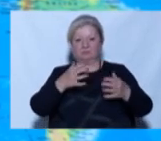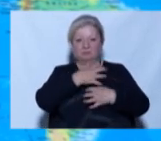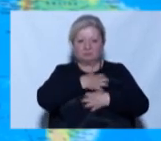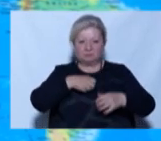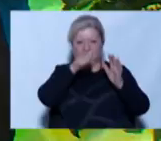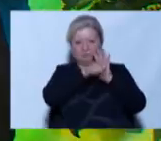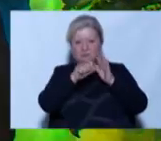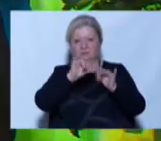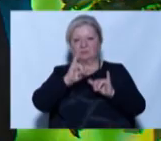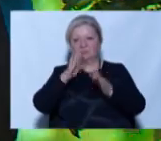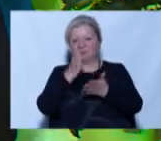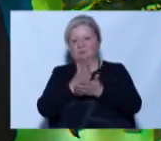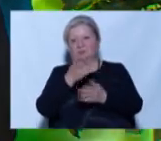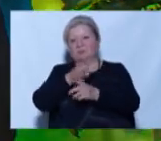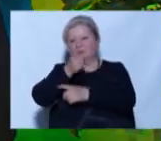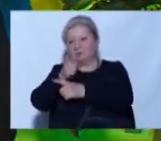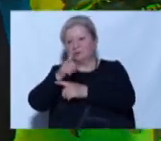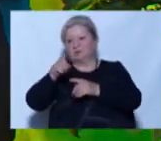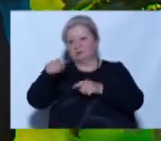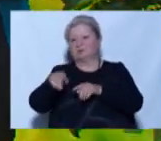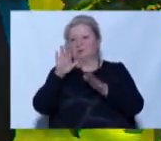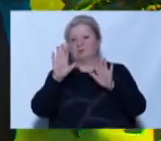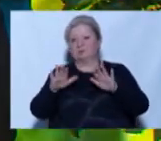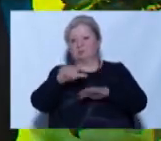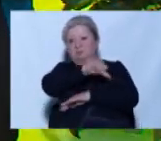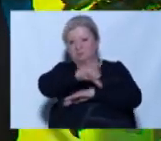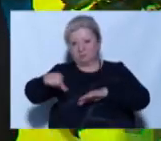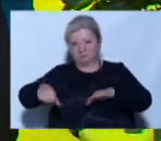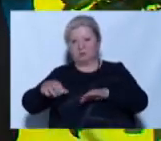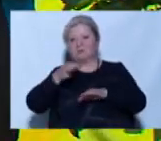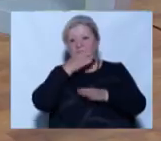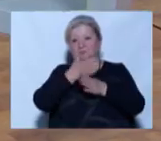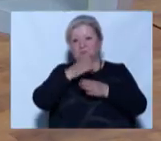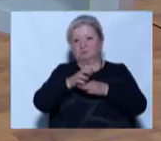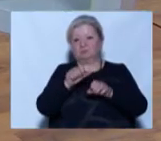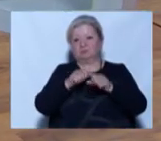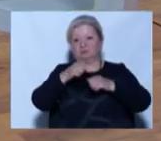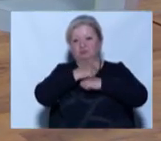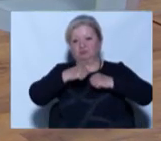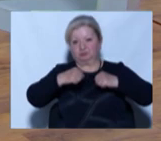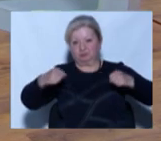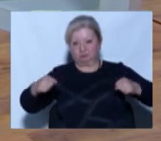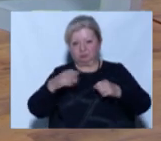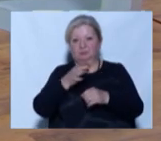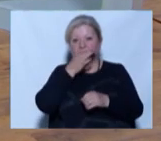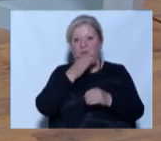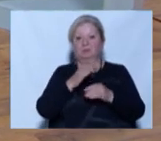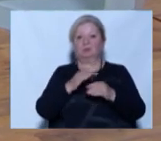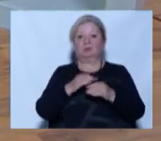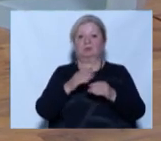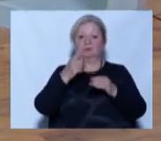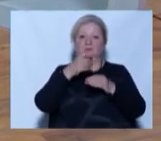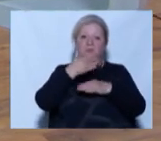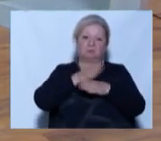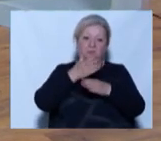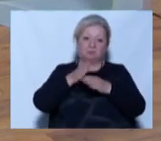სადაც თევზაობდა, შემდეგ თანდათანობით გაფართოვდა ეს საზღვრები და თანდათანობით შეიქმნა სახელმწიფოები. გაიხსენეთ